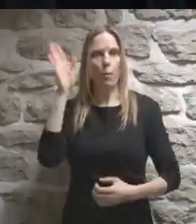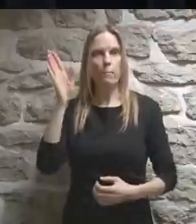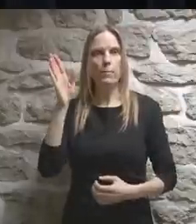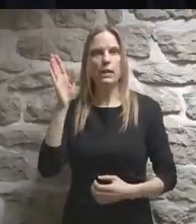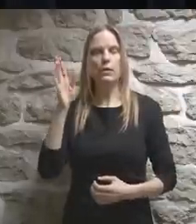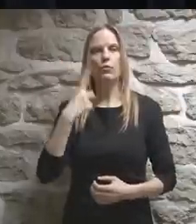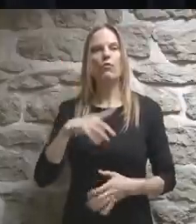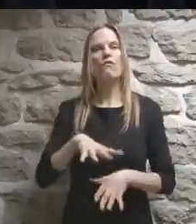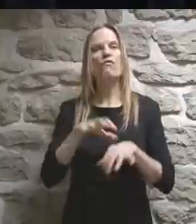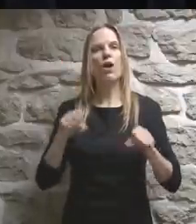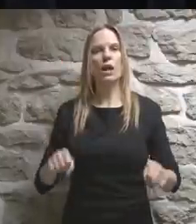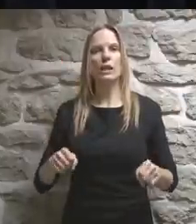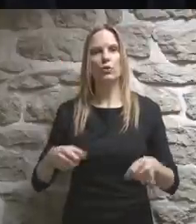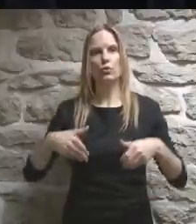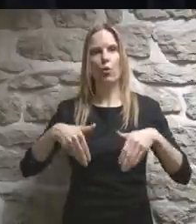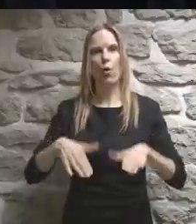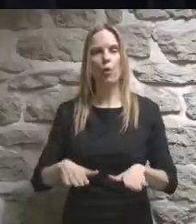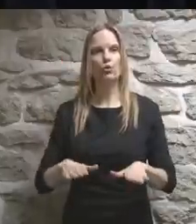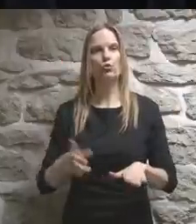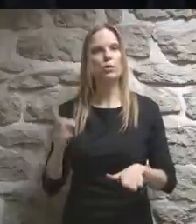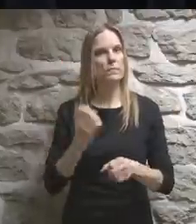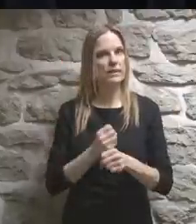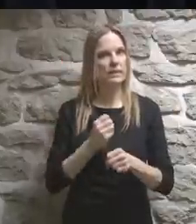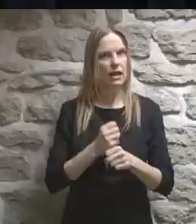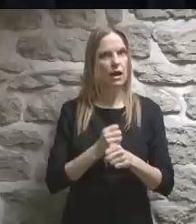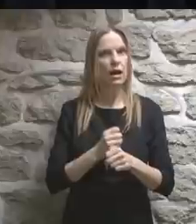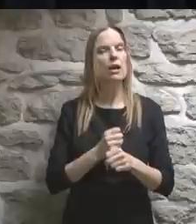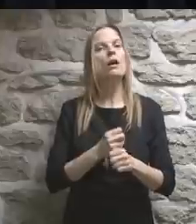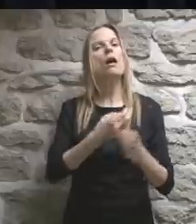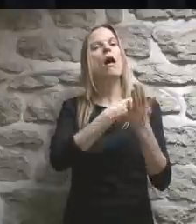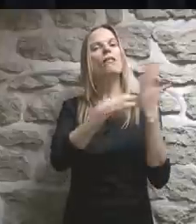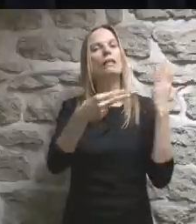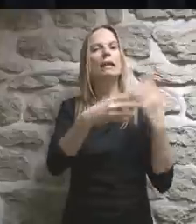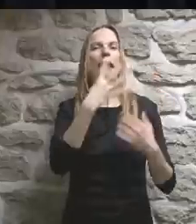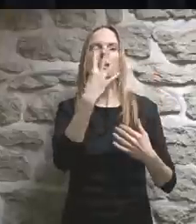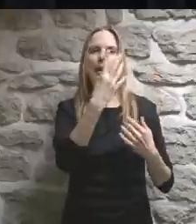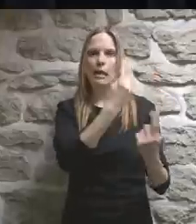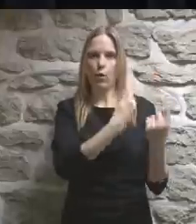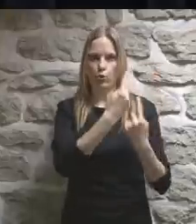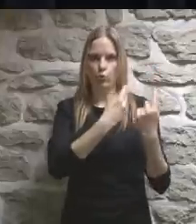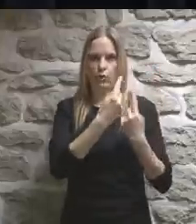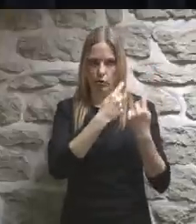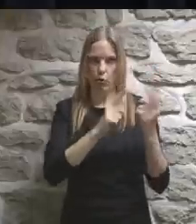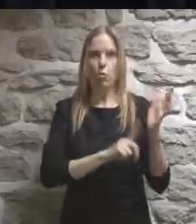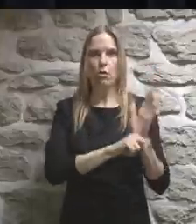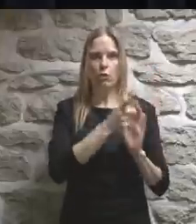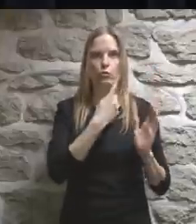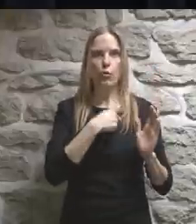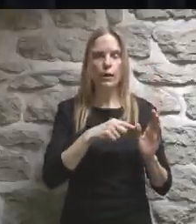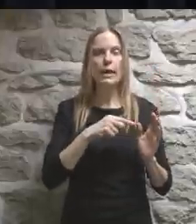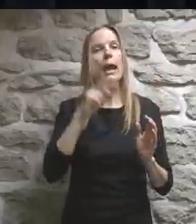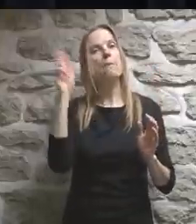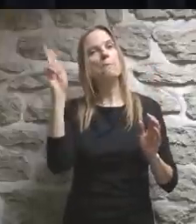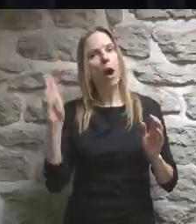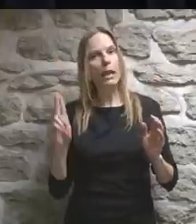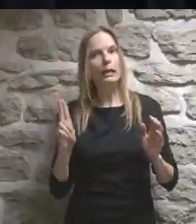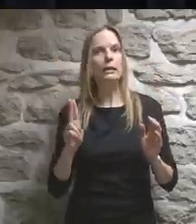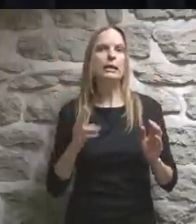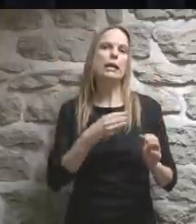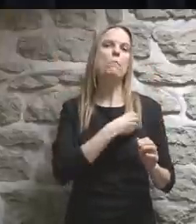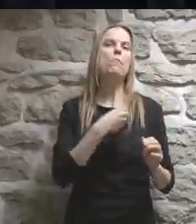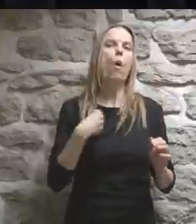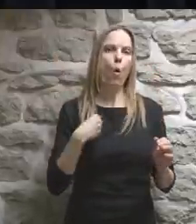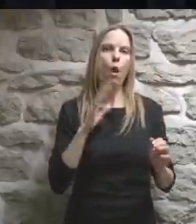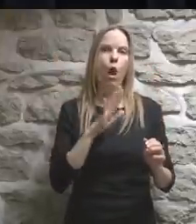otsustas siis valitsus alustada artikkel 4 konsultatsioone koos siis Balti ja Poola